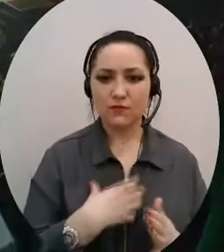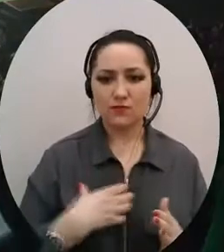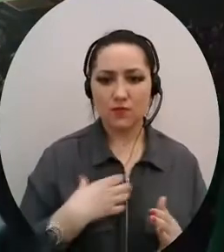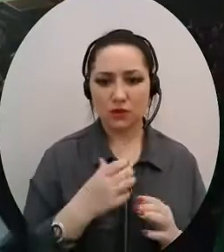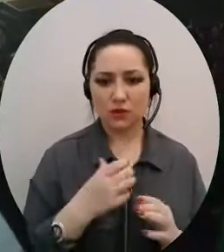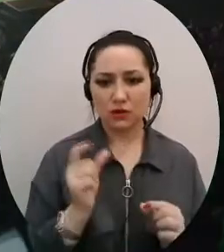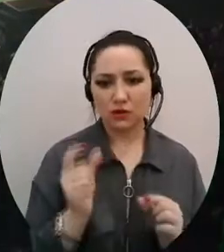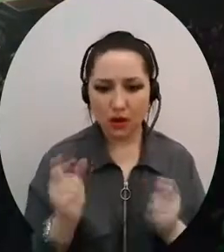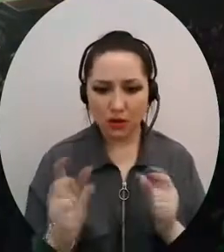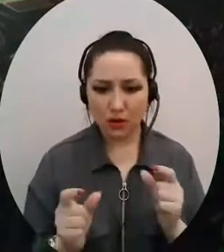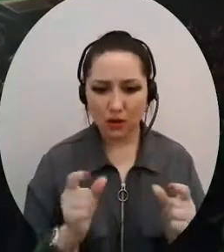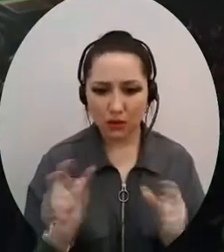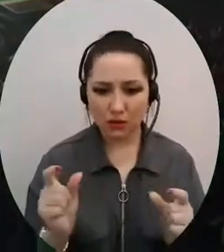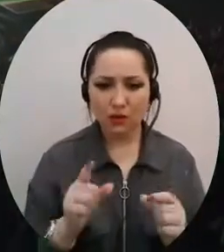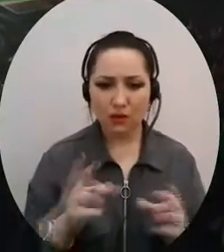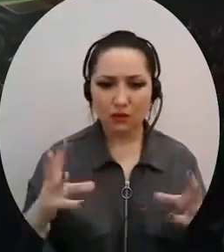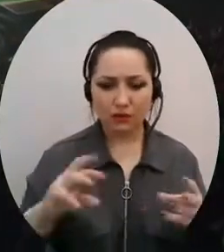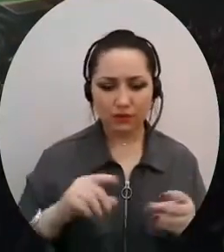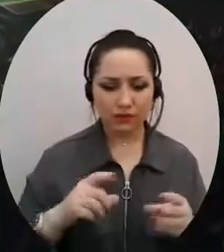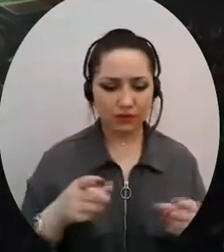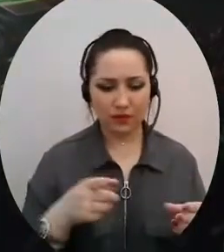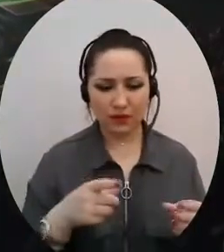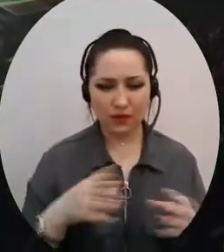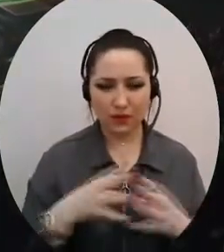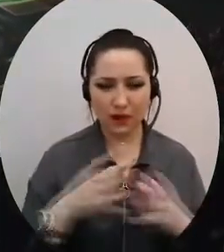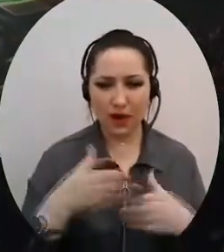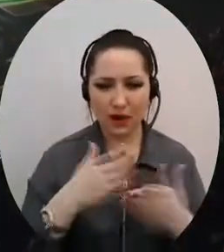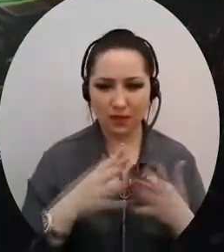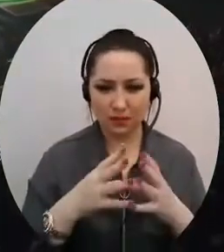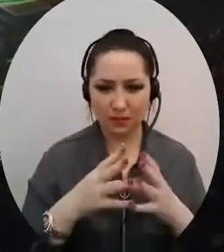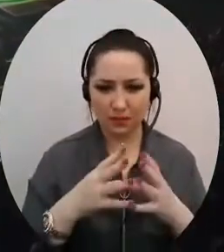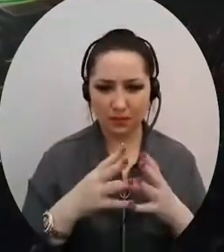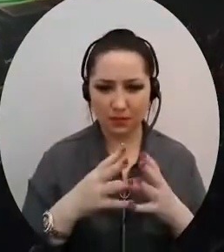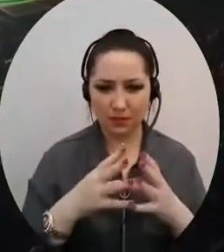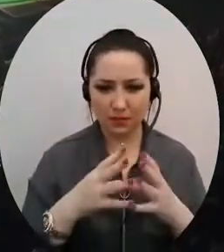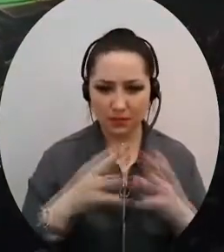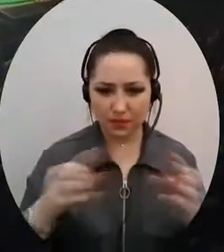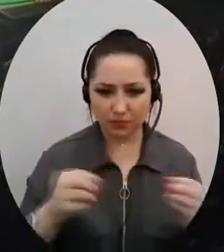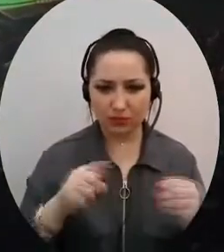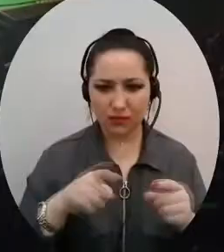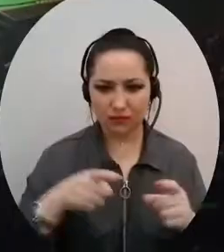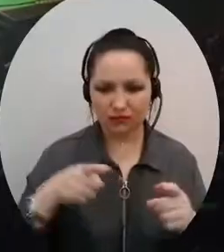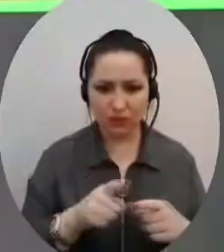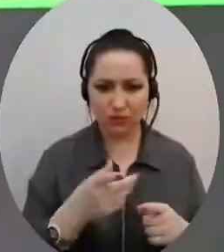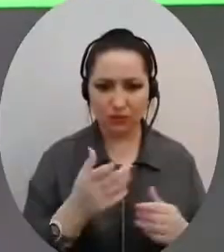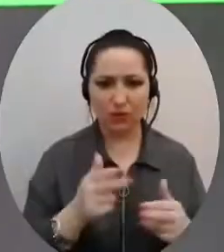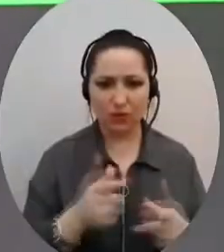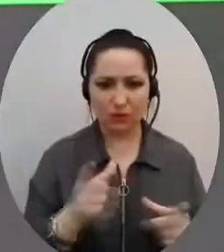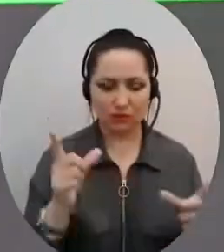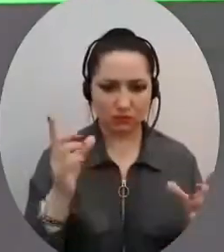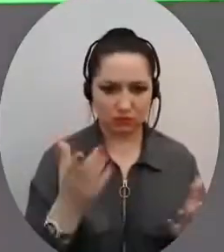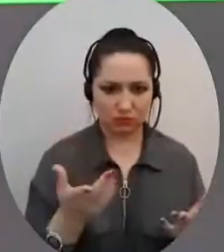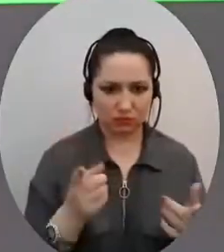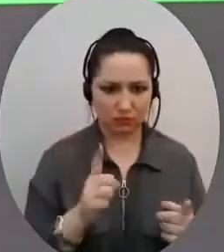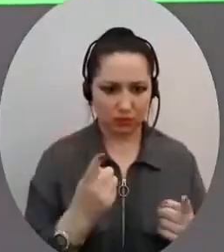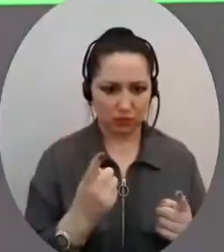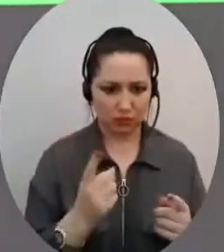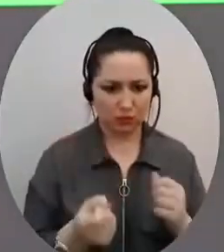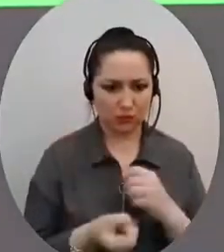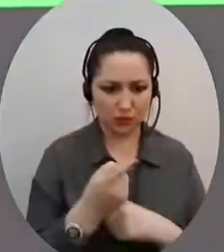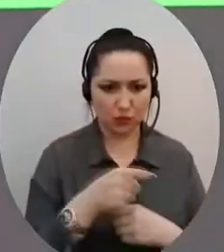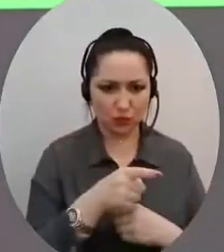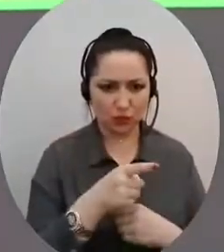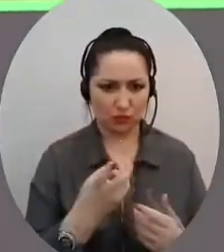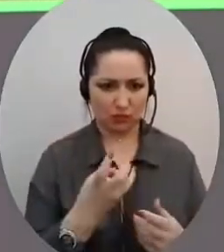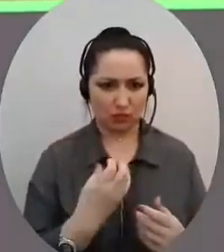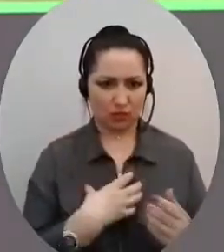батоны, которые постоянно черствели для хот-догов. Я не мог понять, почему начальник на это закрывает глаза. Почему так происходит, что для него это не